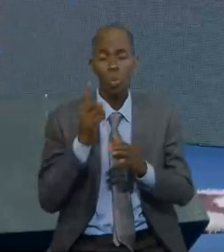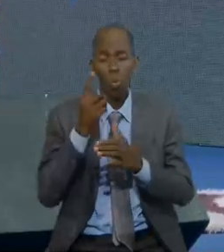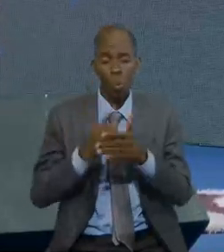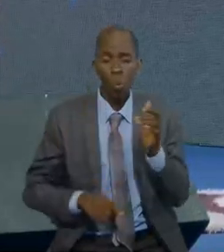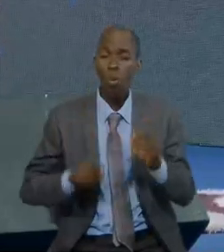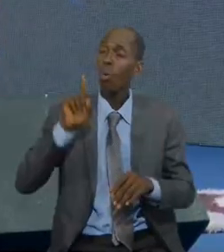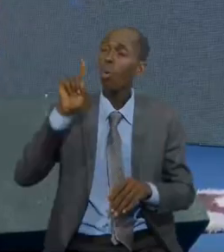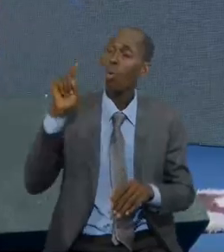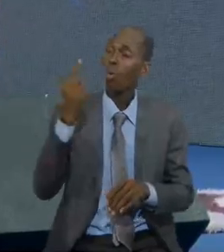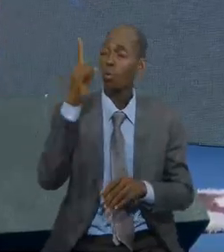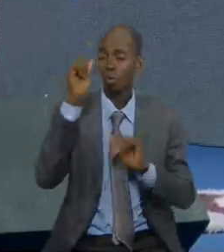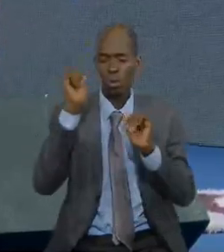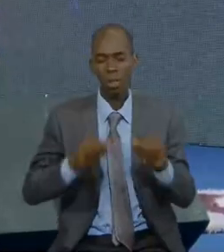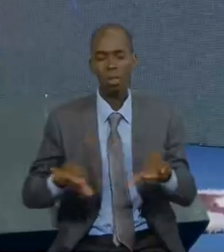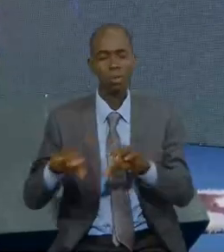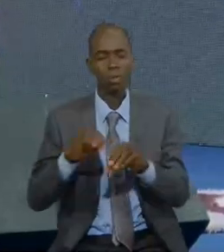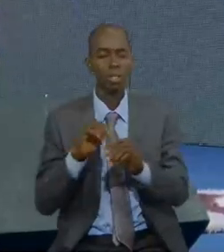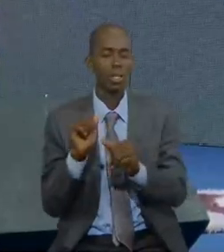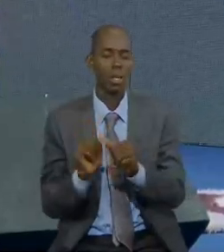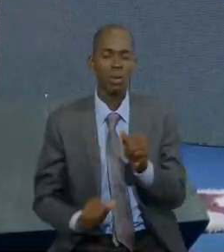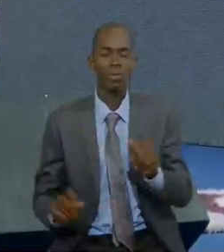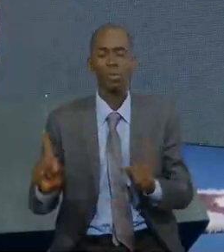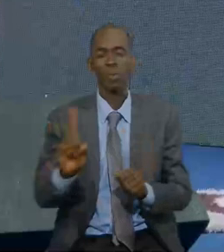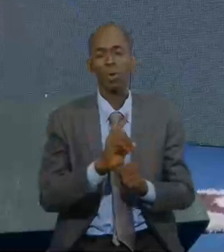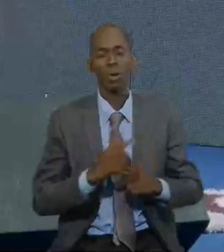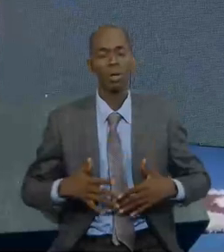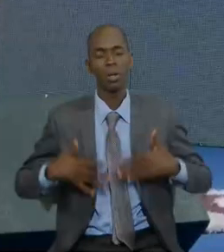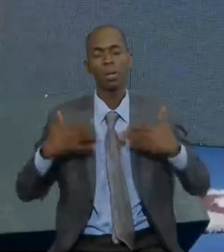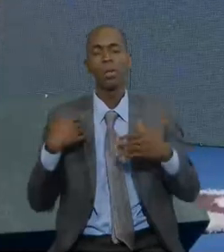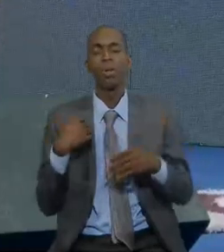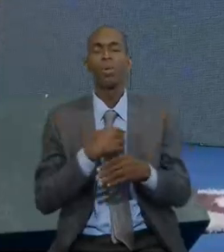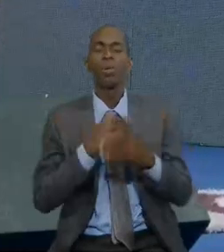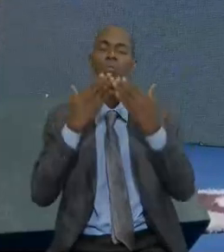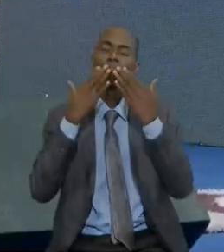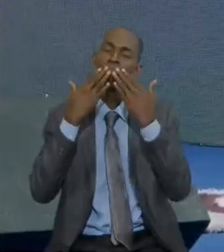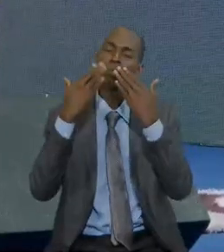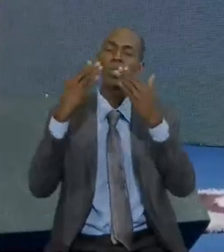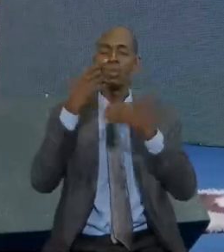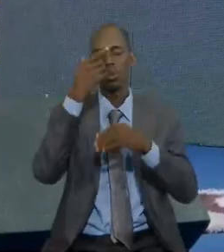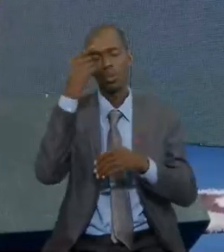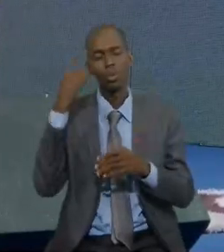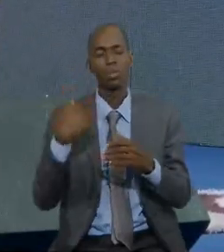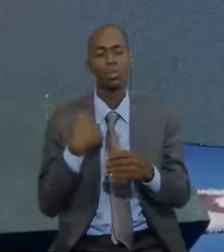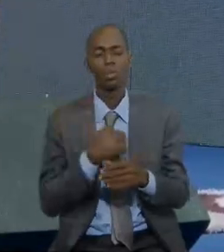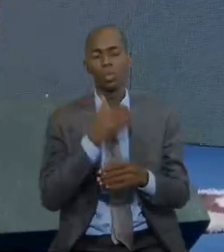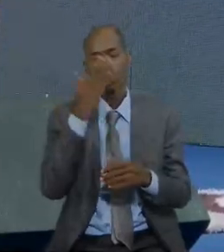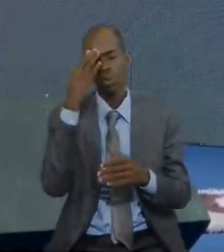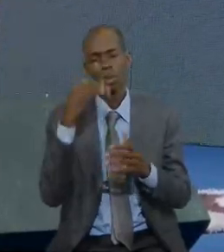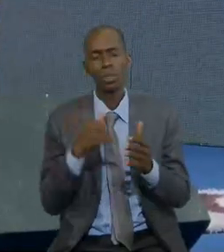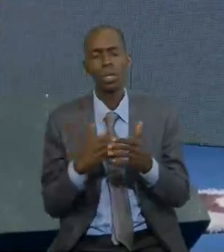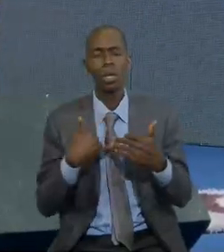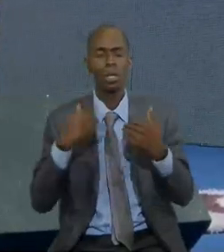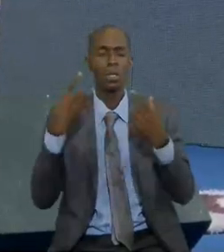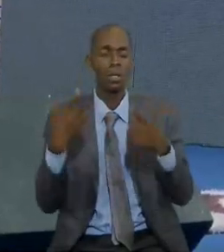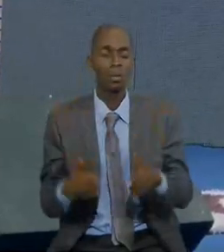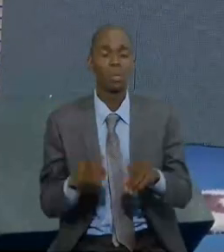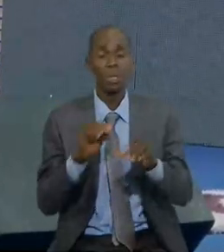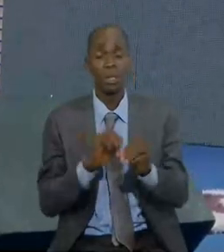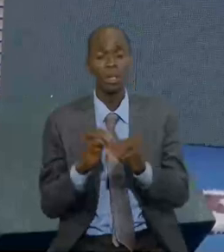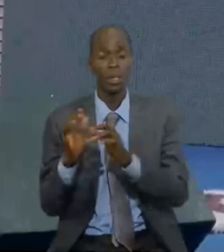volonté fais ce que toi seul peut faire dans la vie de chacun merci